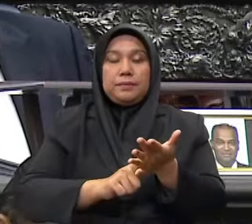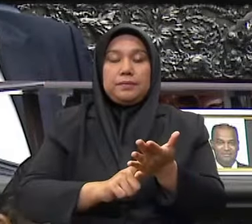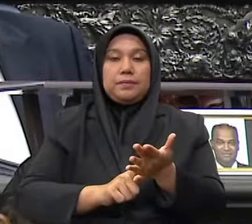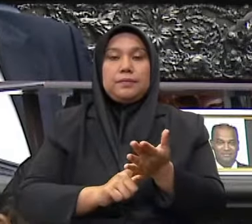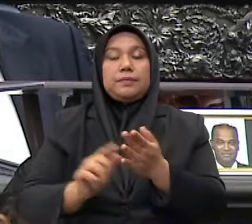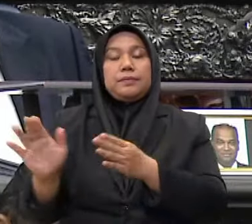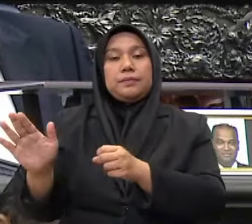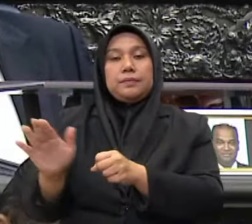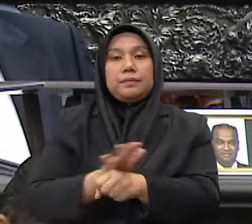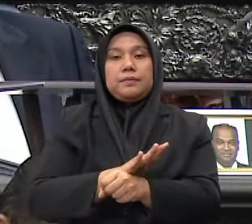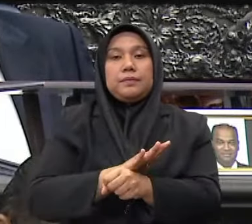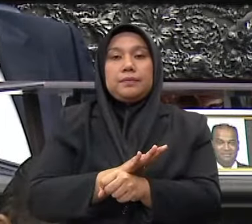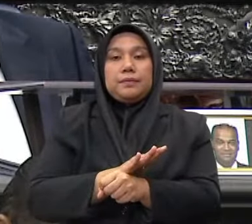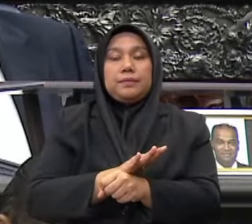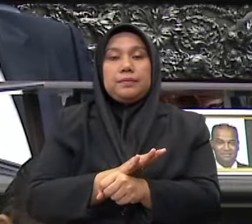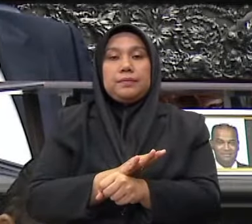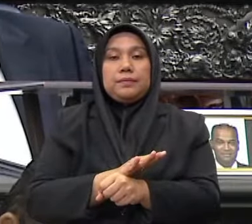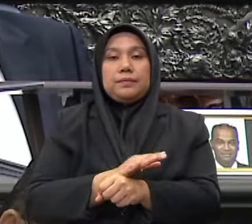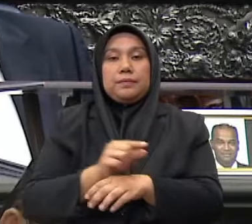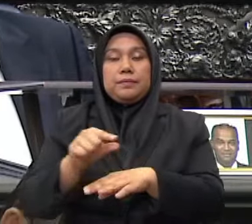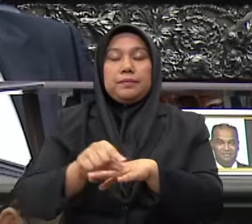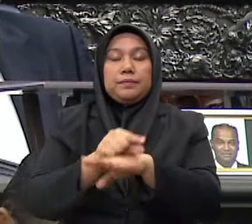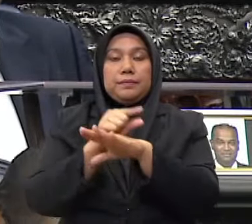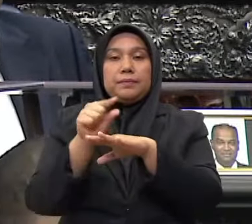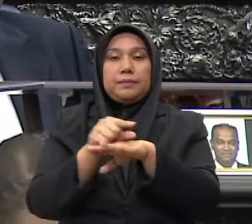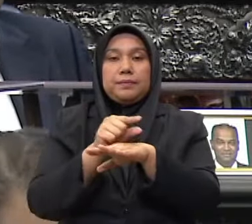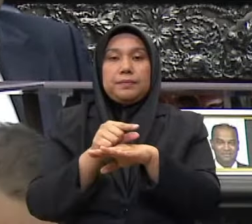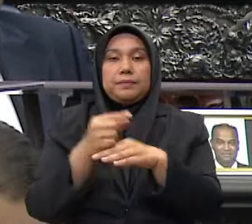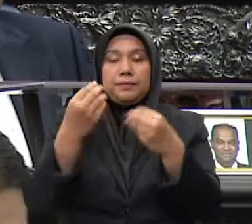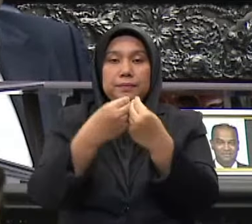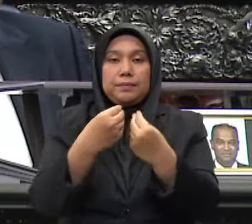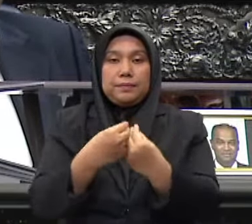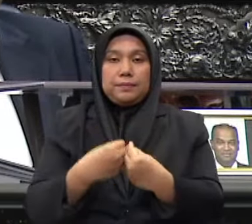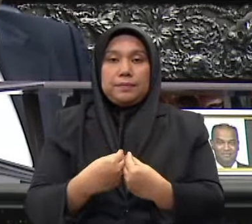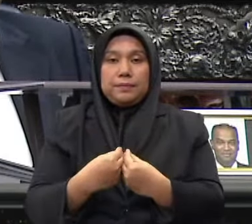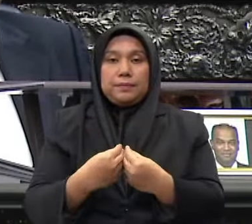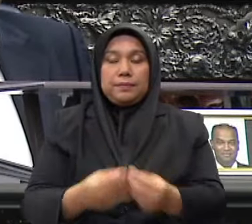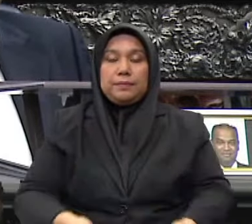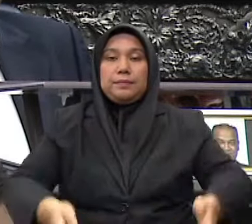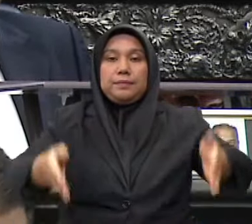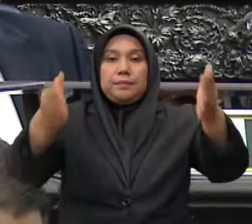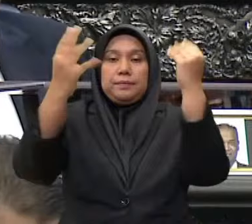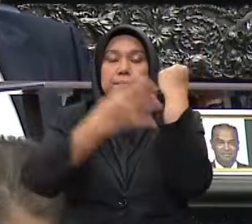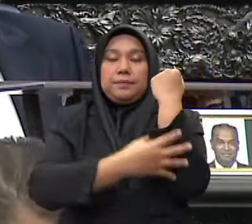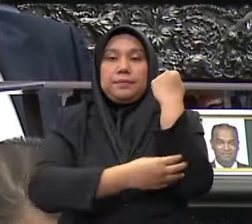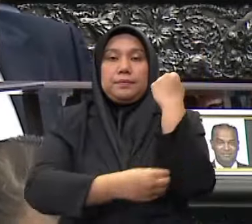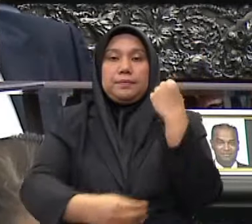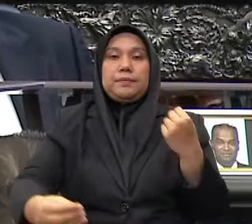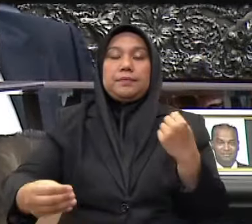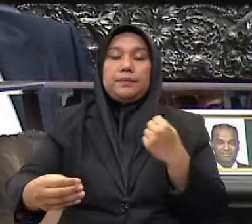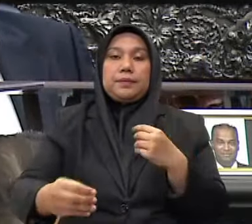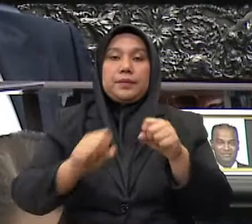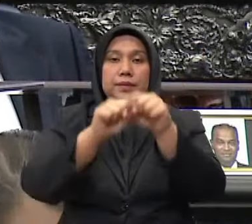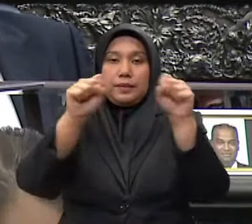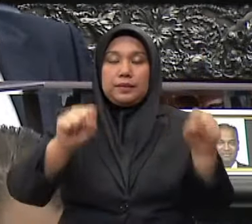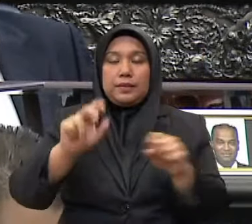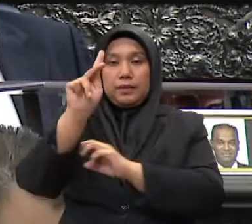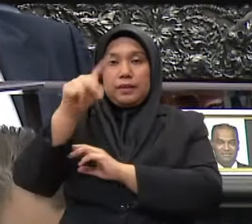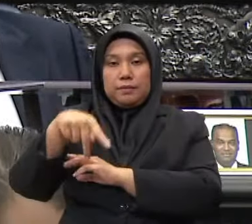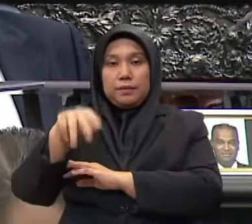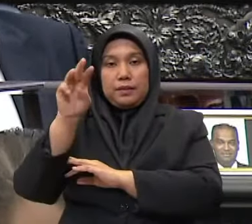dan lengkap dan sememangnya berkenaan dengan bilangan bangunan daif dalam sistem KPM